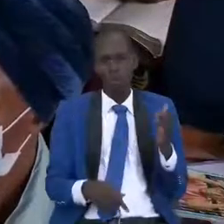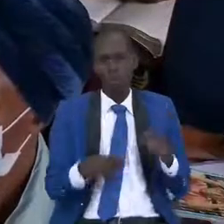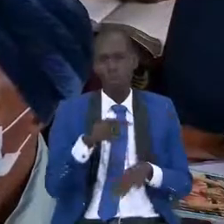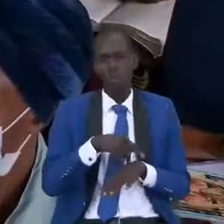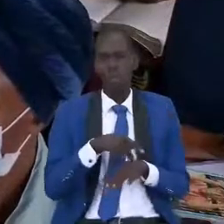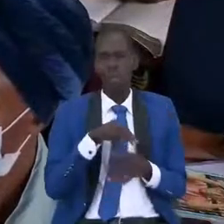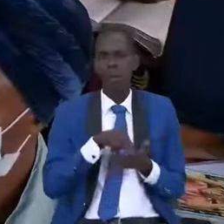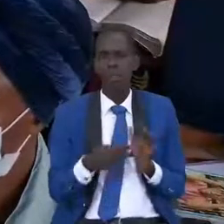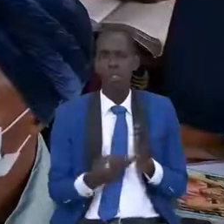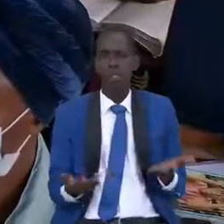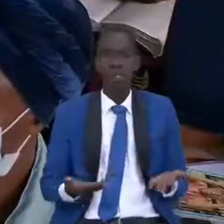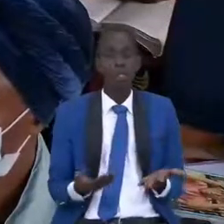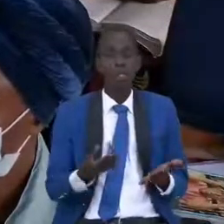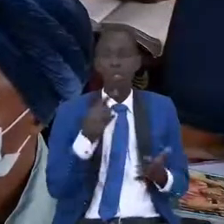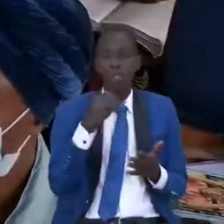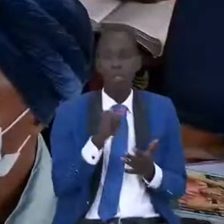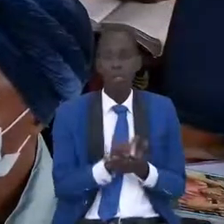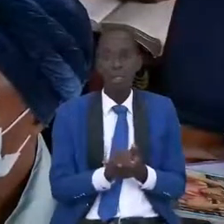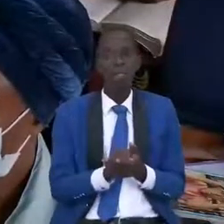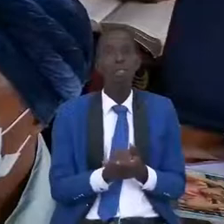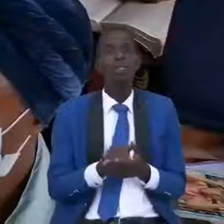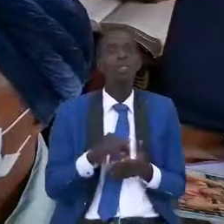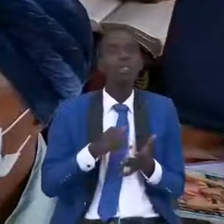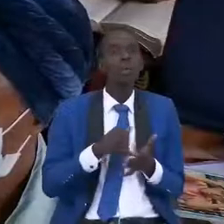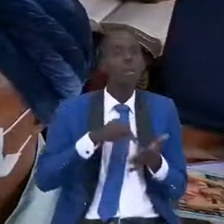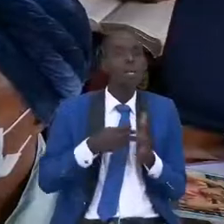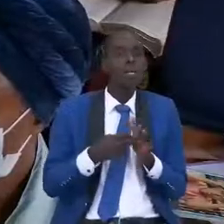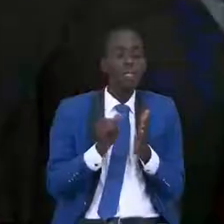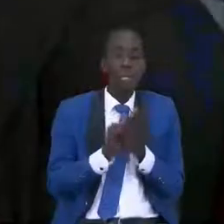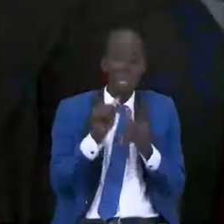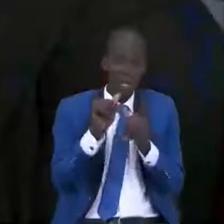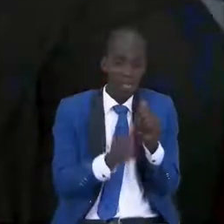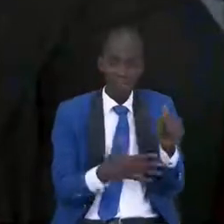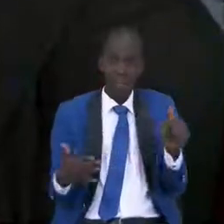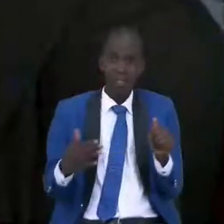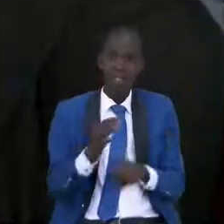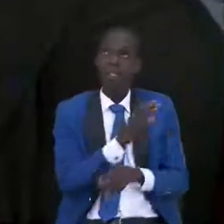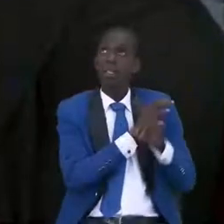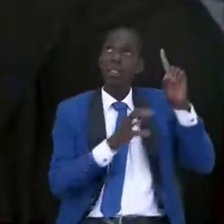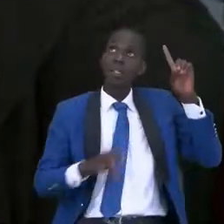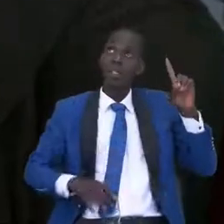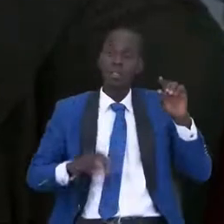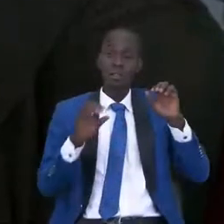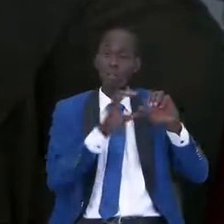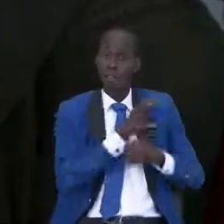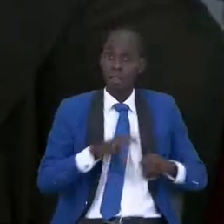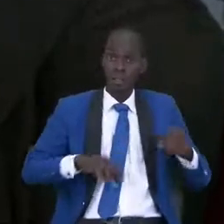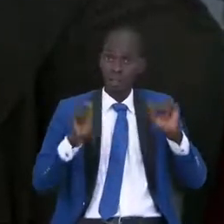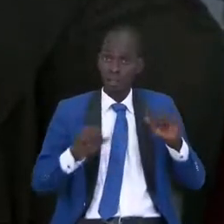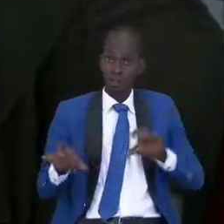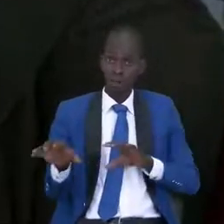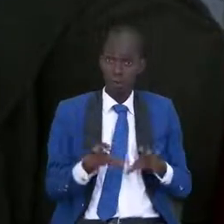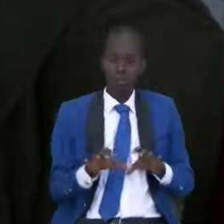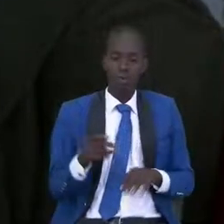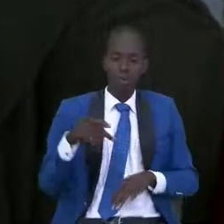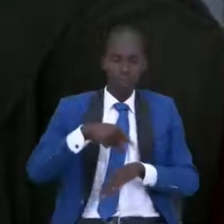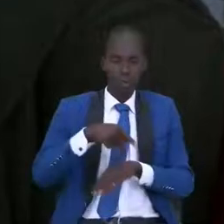Que tout ce que Christ peut faire, lui aussi peut le